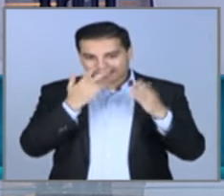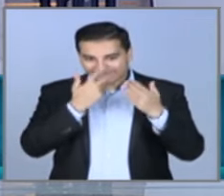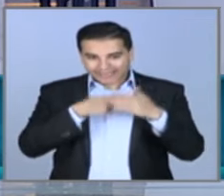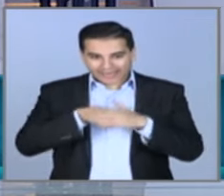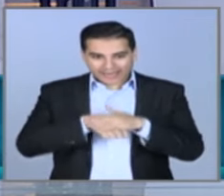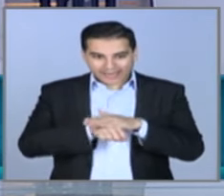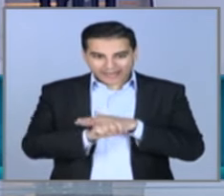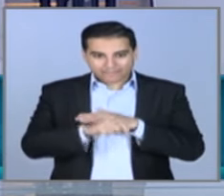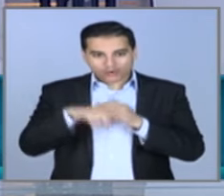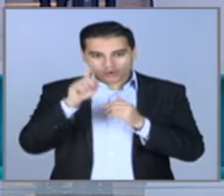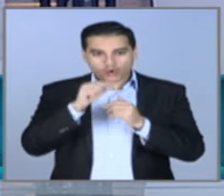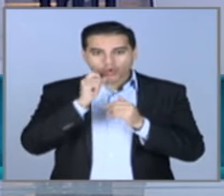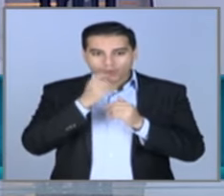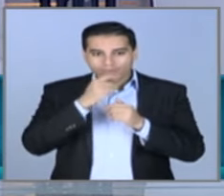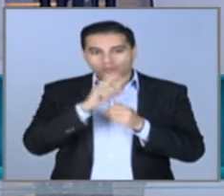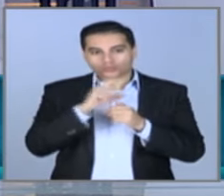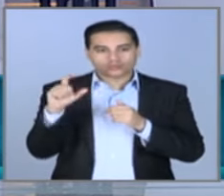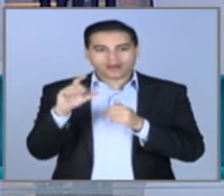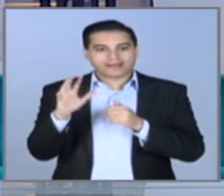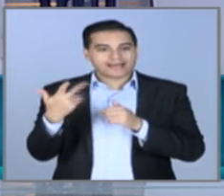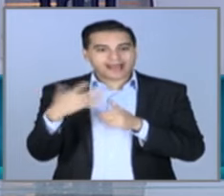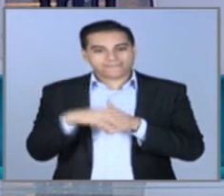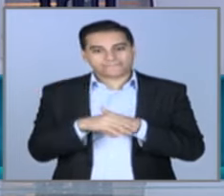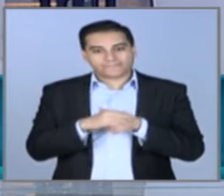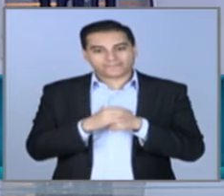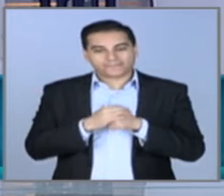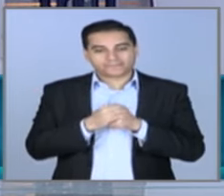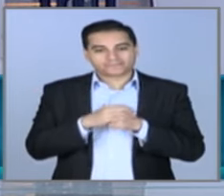الميلاد يوم وشهر، بس